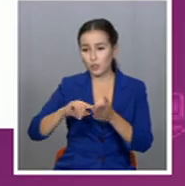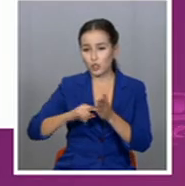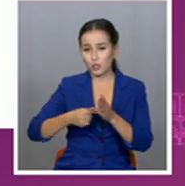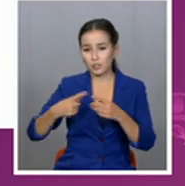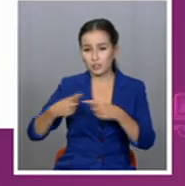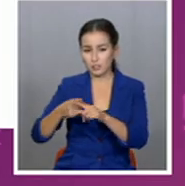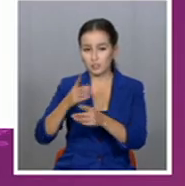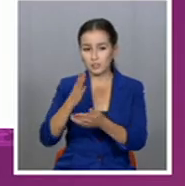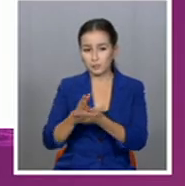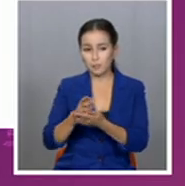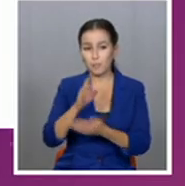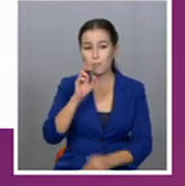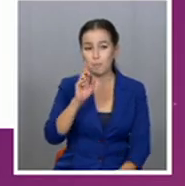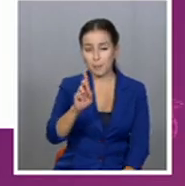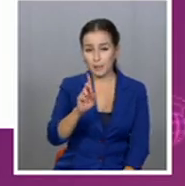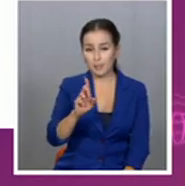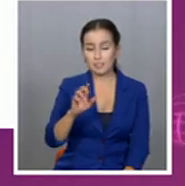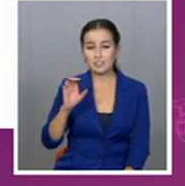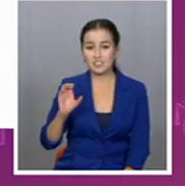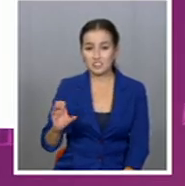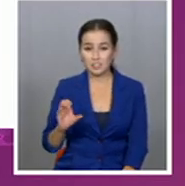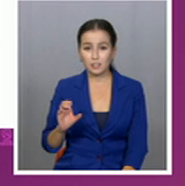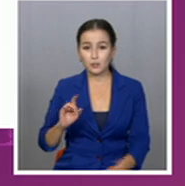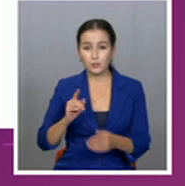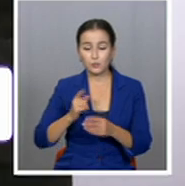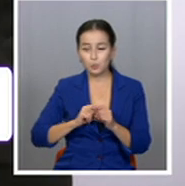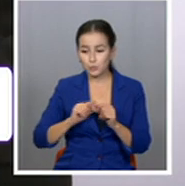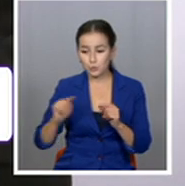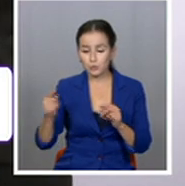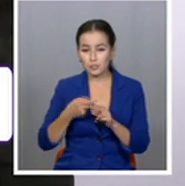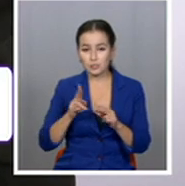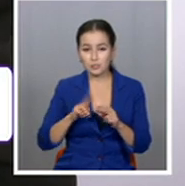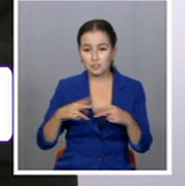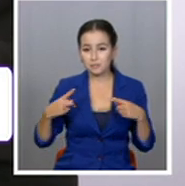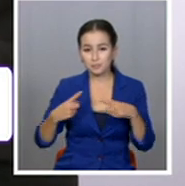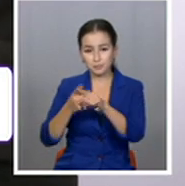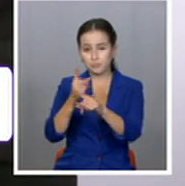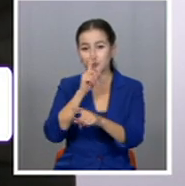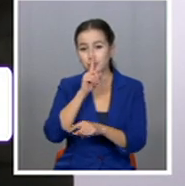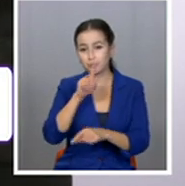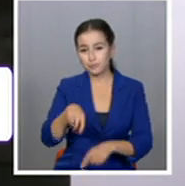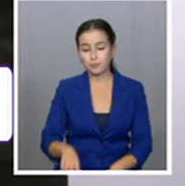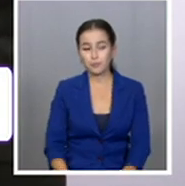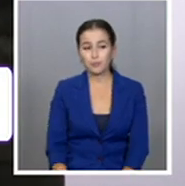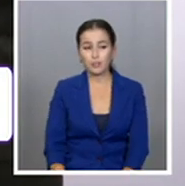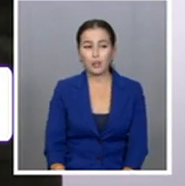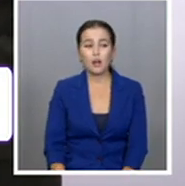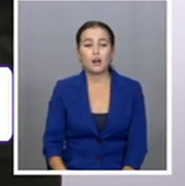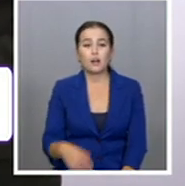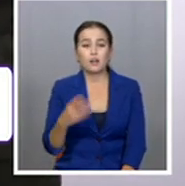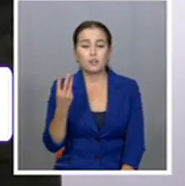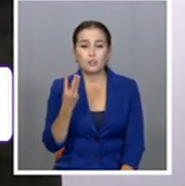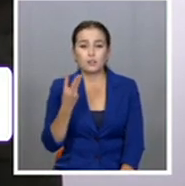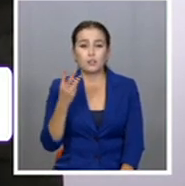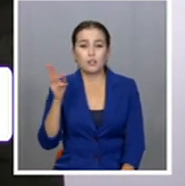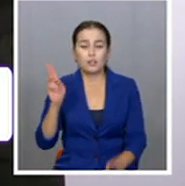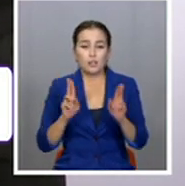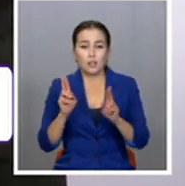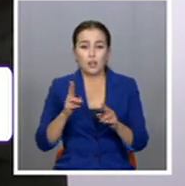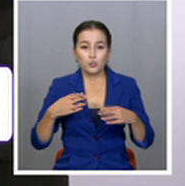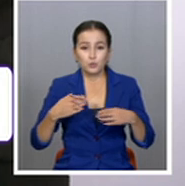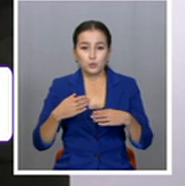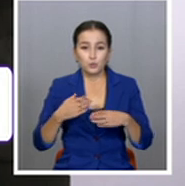Сол кезде Б және С түзулері айқас болады. Келесі теорема – түзу мен жазықтықтың параллелдік